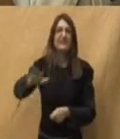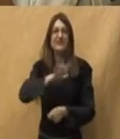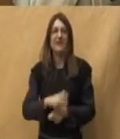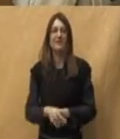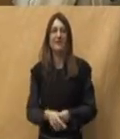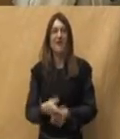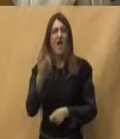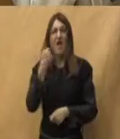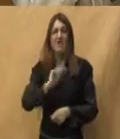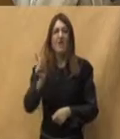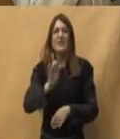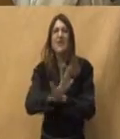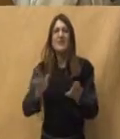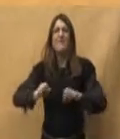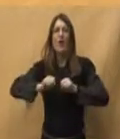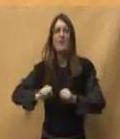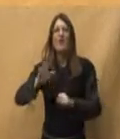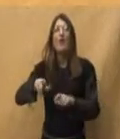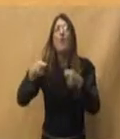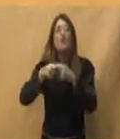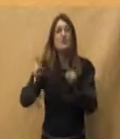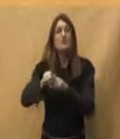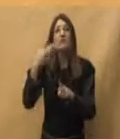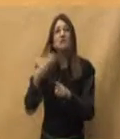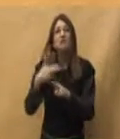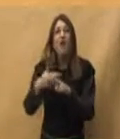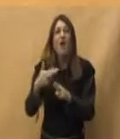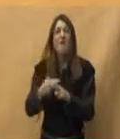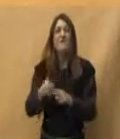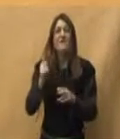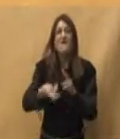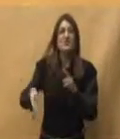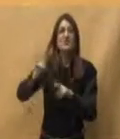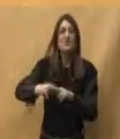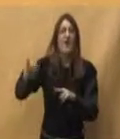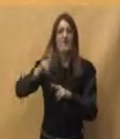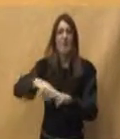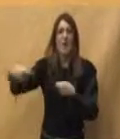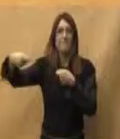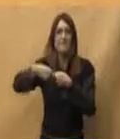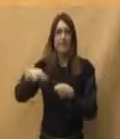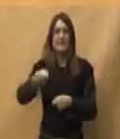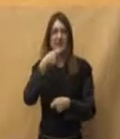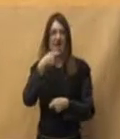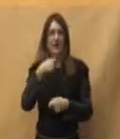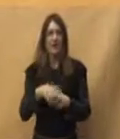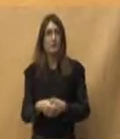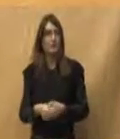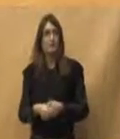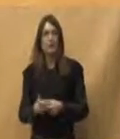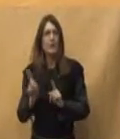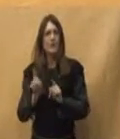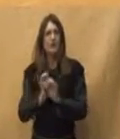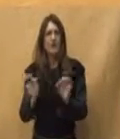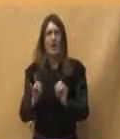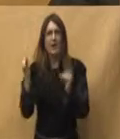debljina kad pomislimo što jedemo, nego bolesti koje su u silnom porastu. Da. Pa evo, mi smo malo krenuli krivo. Sve u